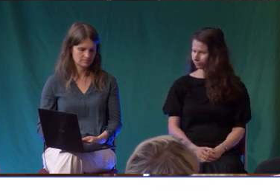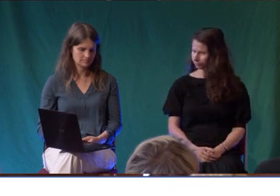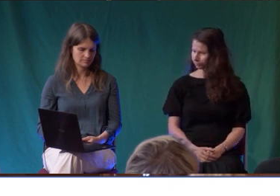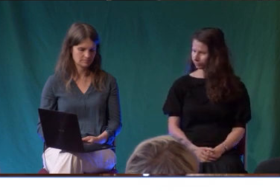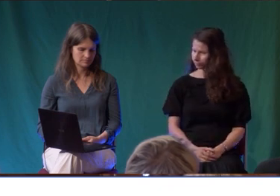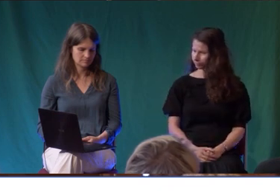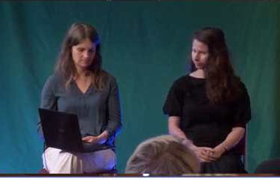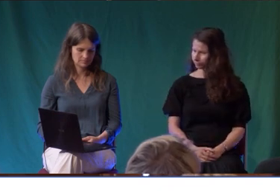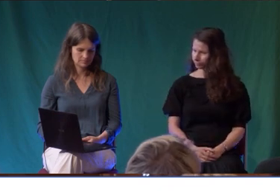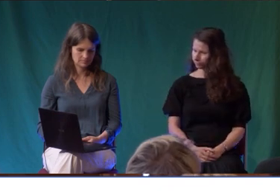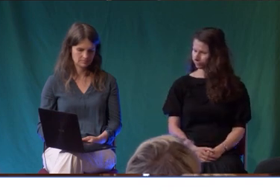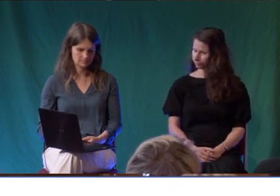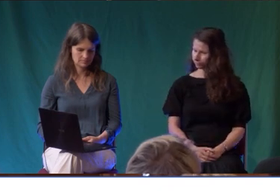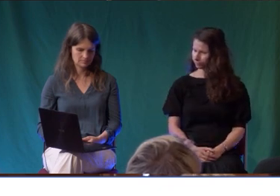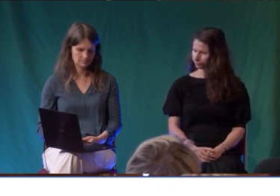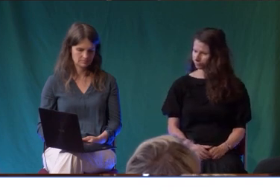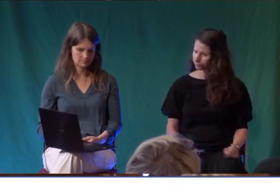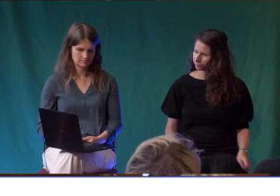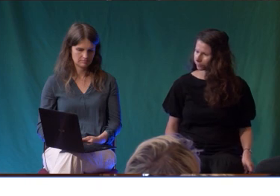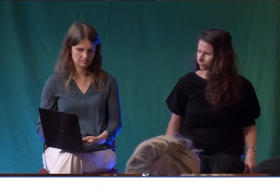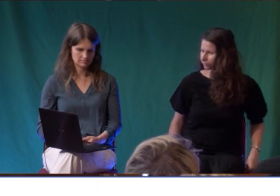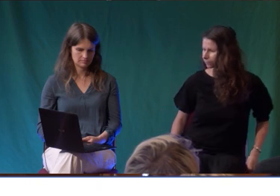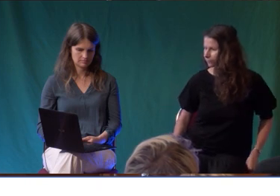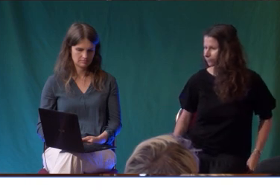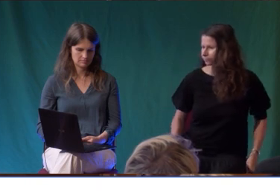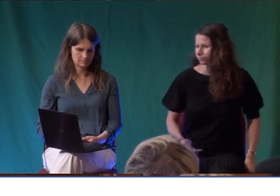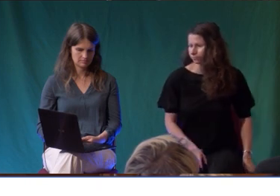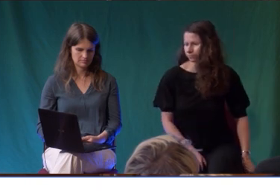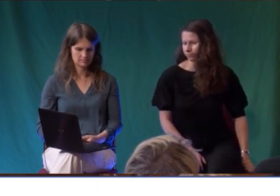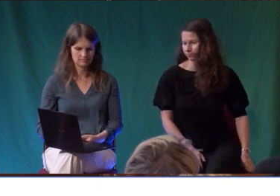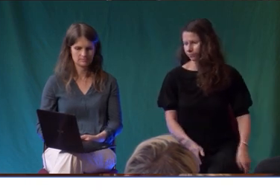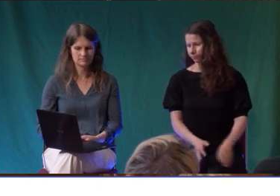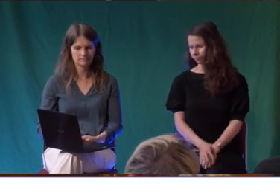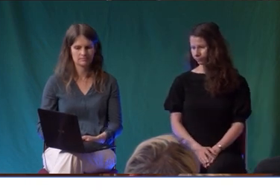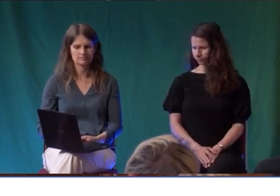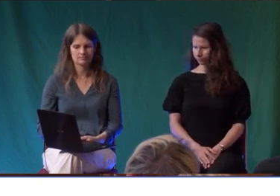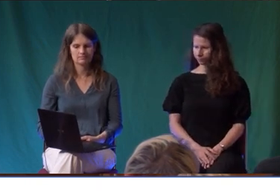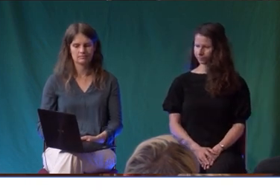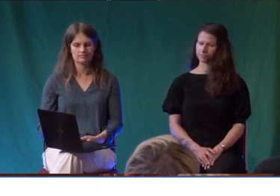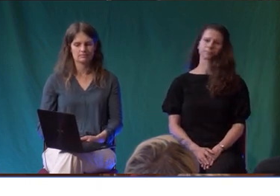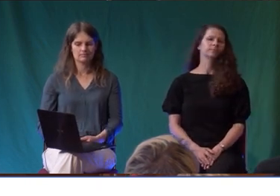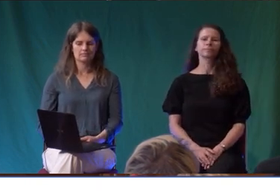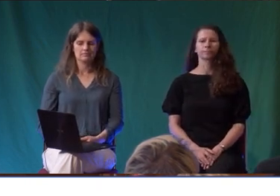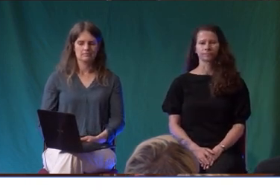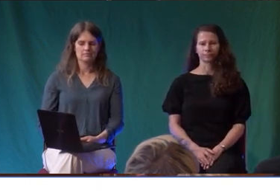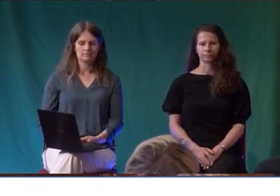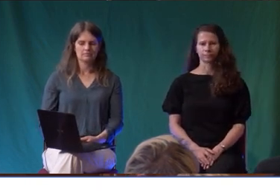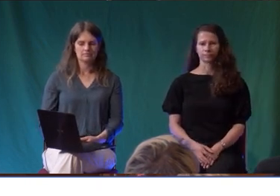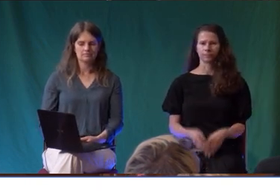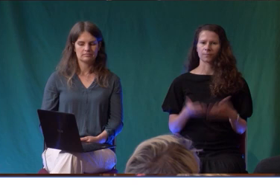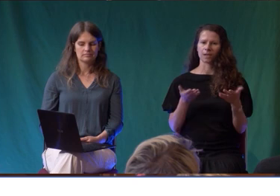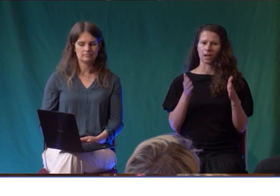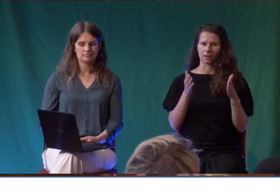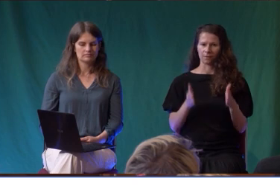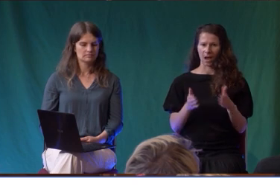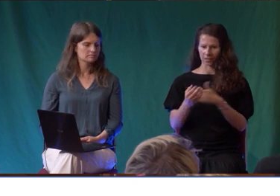genau und zu den Anforderungen ist es so dass bei den Fachkräften im Prinzip